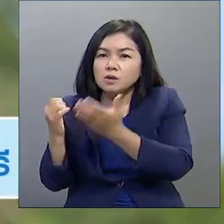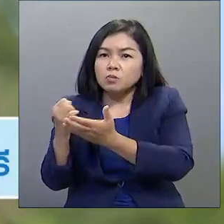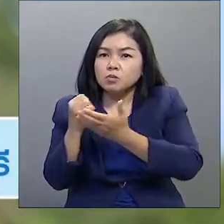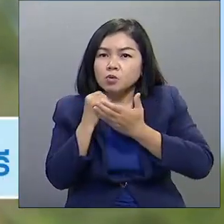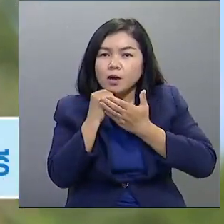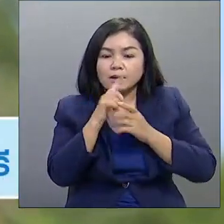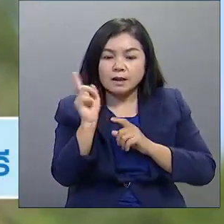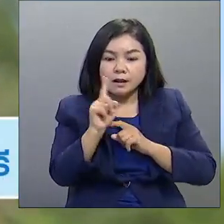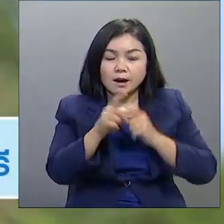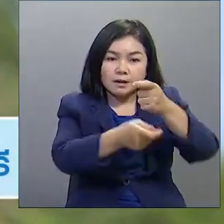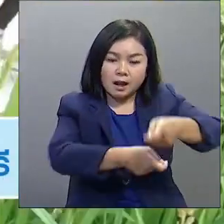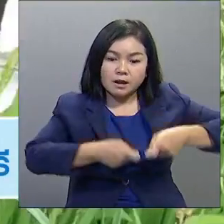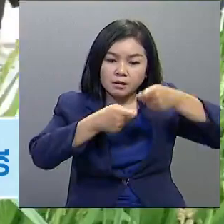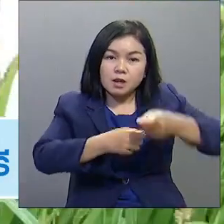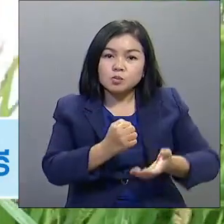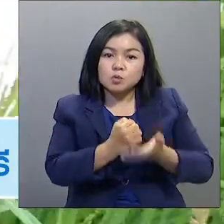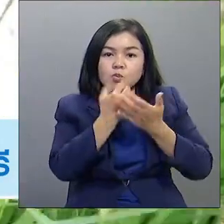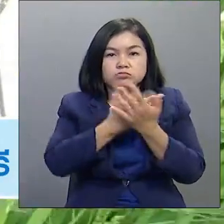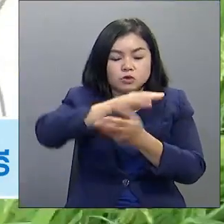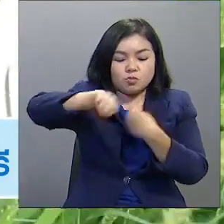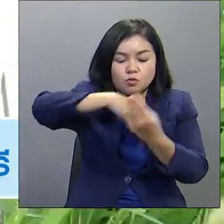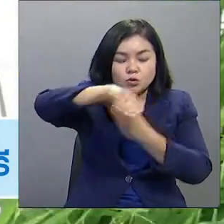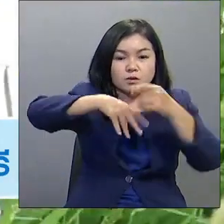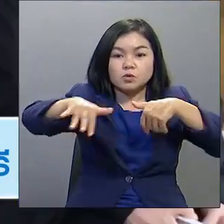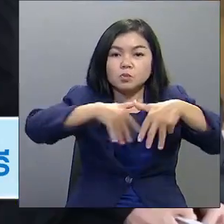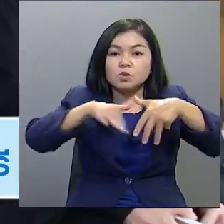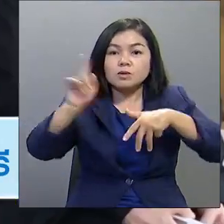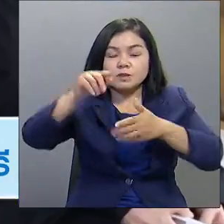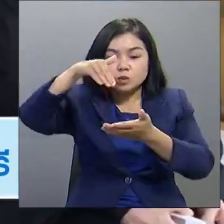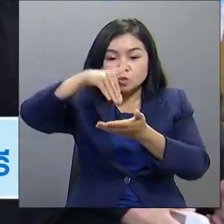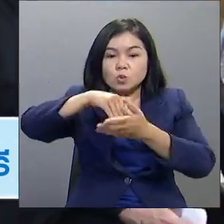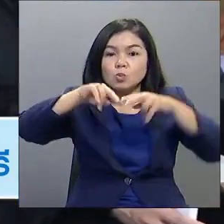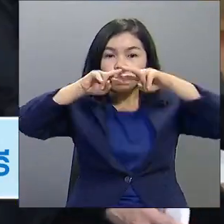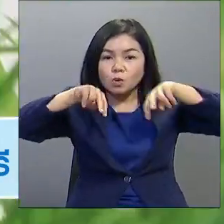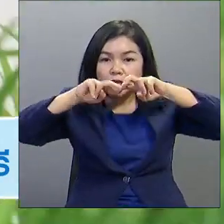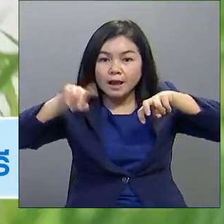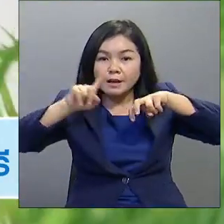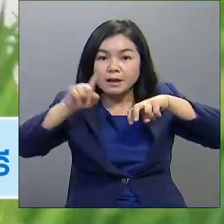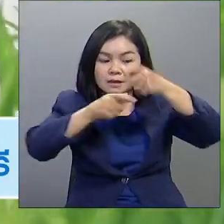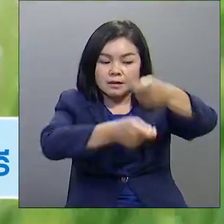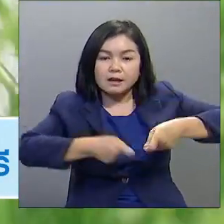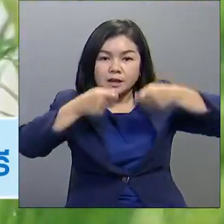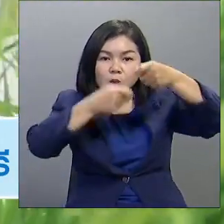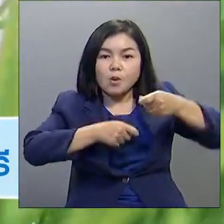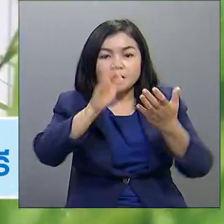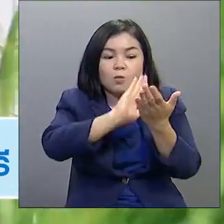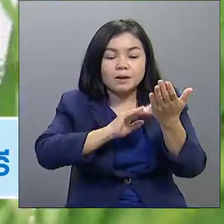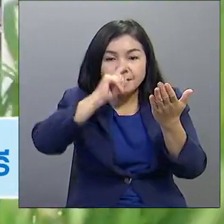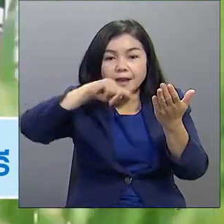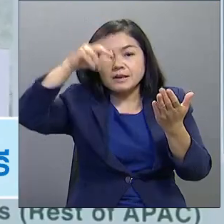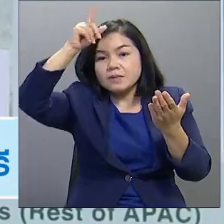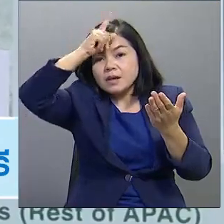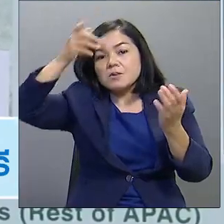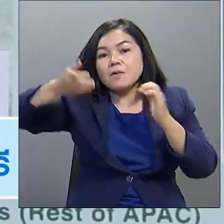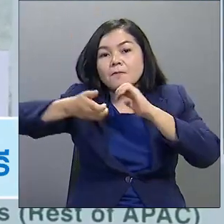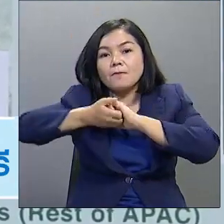ตด้านการเกษตรที่ช่วยสร้างรายได้ให้กับท้องถิ่นค่ะผ่านศูนย์วิจัยพัฒนานวัตกรรมทางการเกษตรระหว่างประเทศไทยและเยอรมันที่อำเ